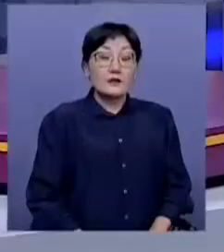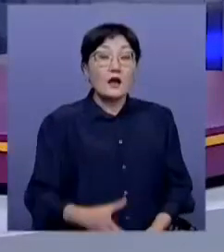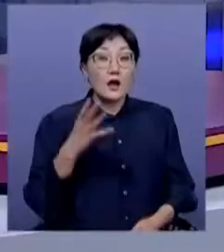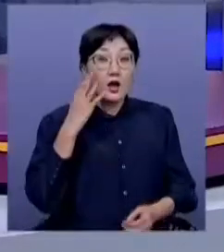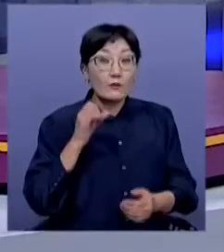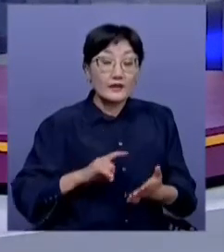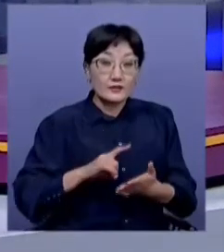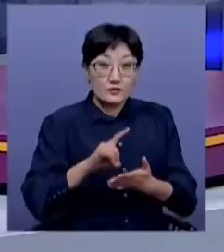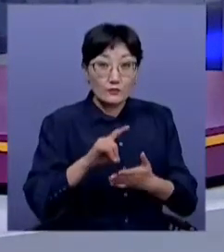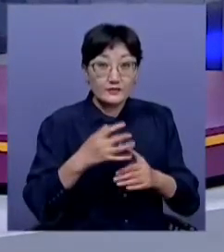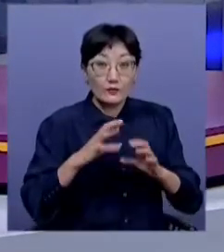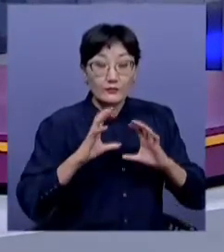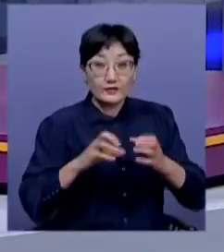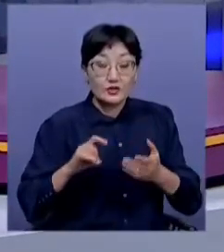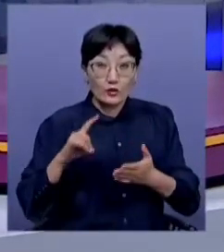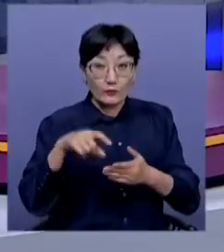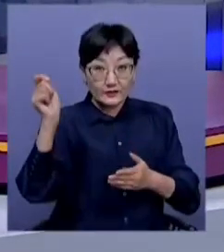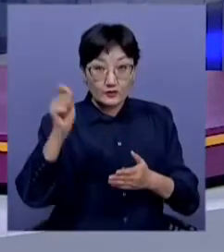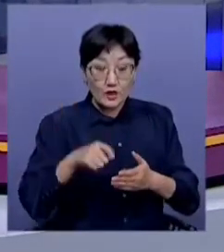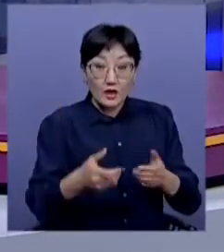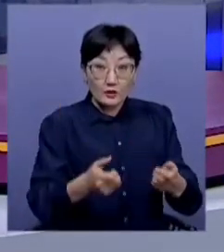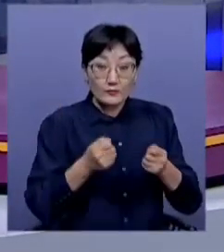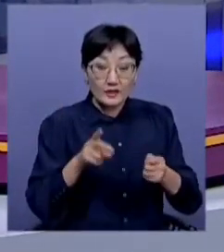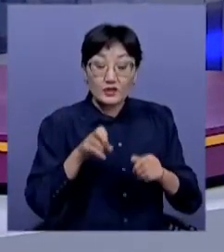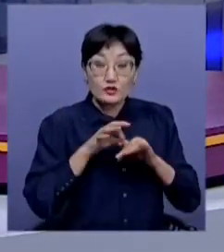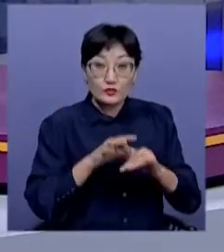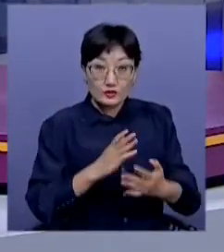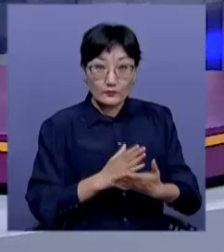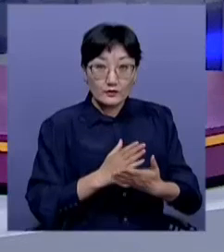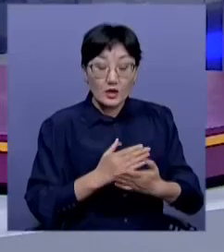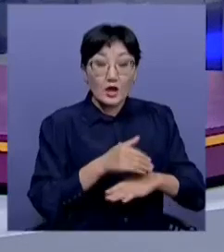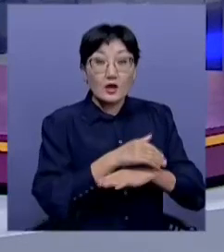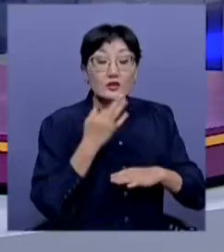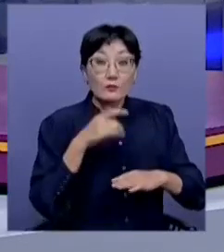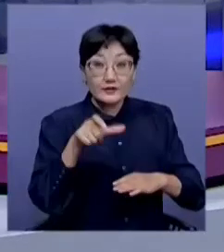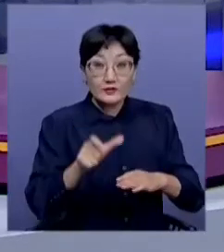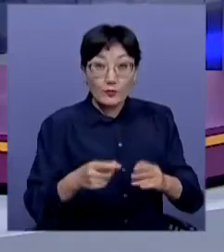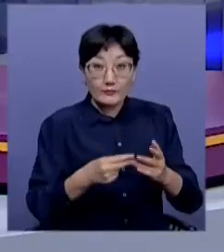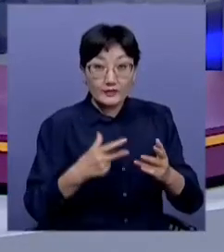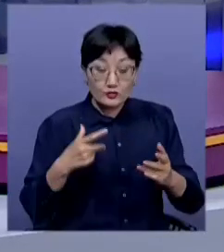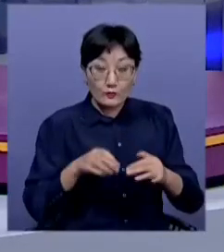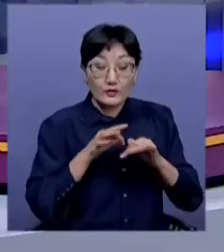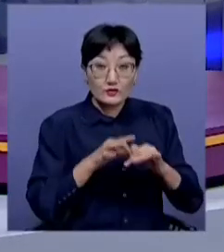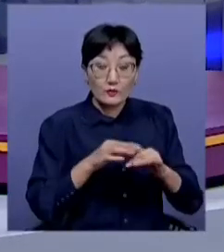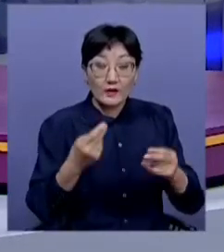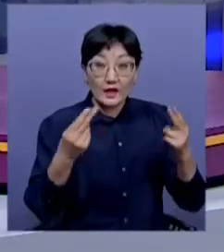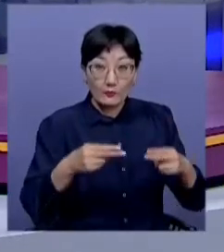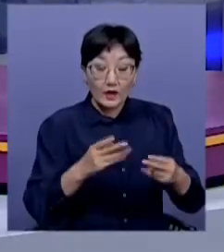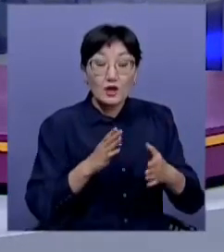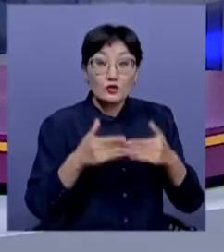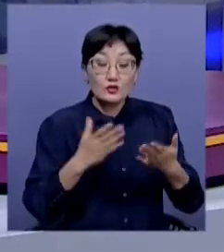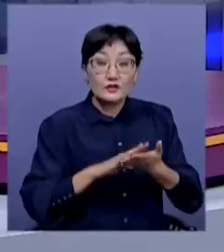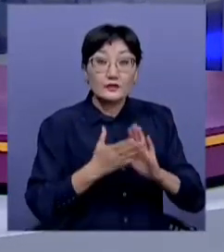Алматы әуежайында халықаралық рейспен ұшып келгендерді қабылдау қалай жүзеге асуда? Шетелдік азаматтар ПТР тестілеуден өткен анықтамасы